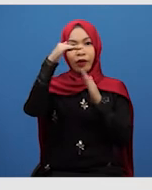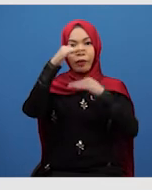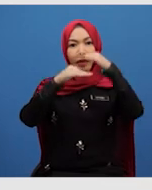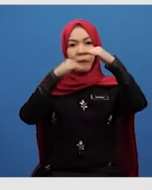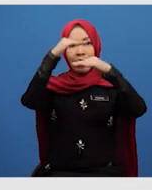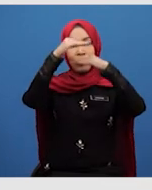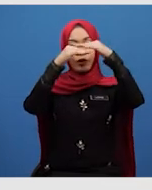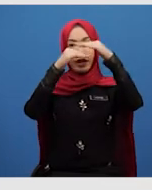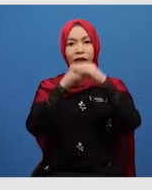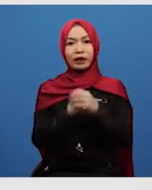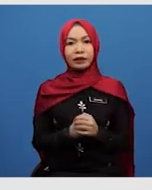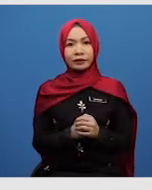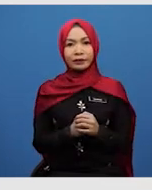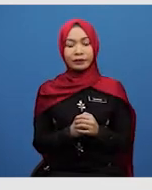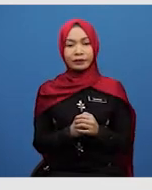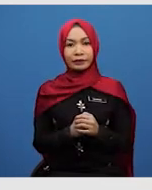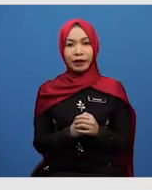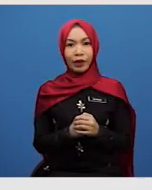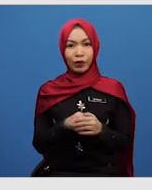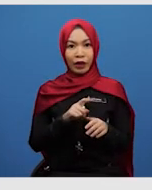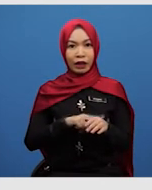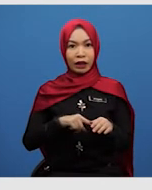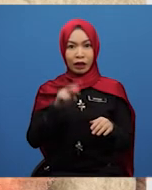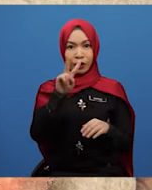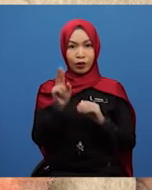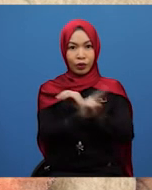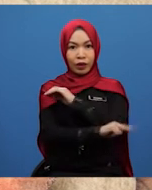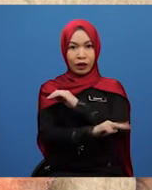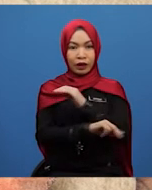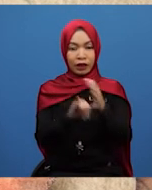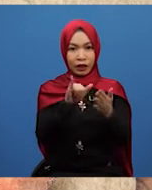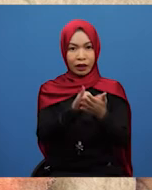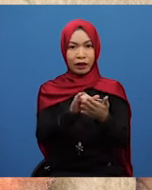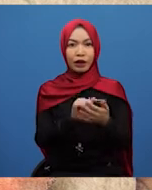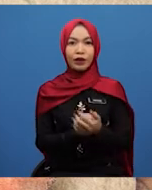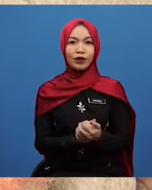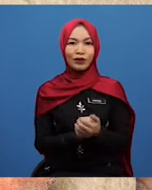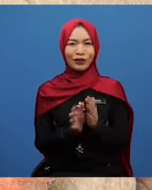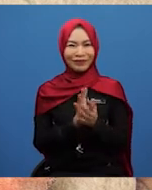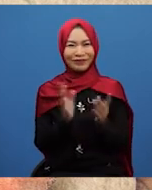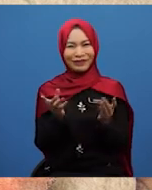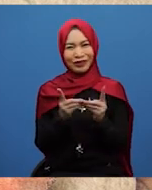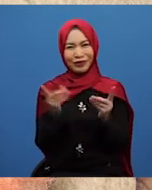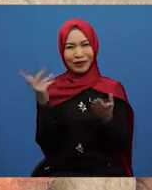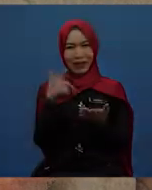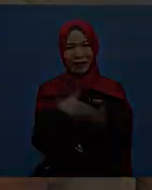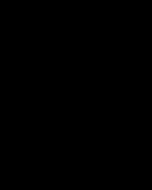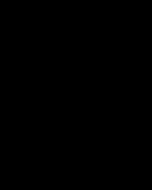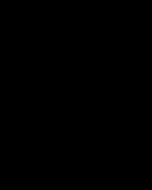yang akan menolong God rebah yang akan menegang sehingga itu kita jumpa lagi